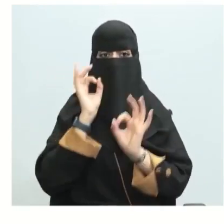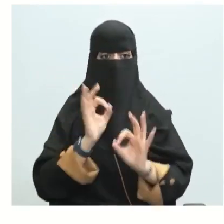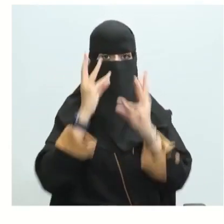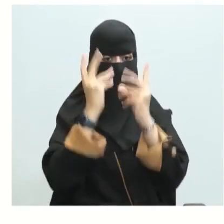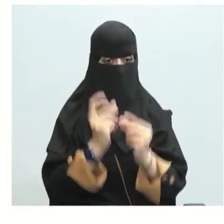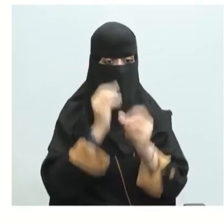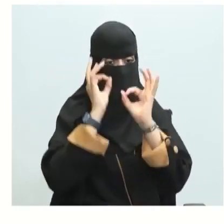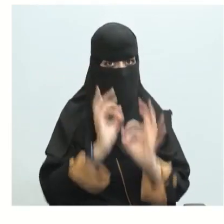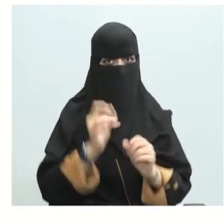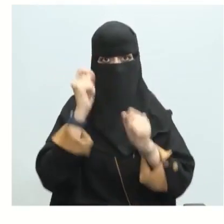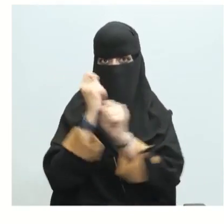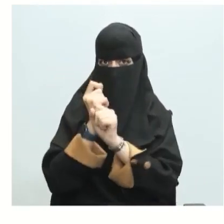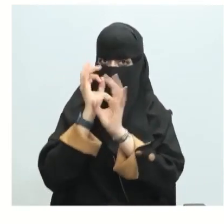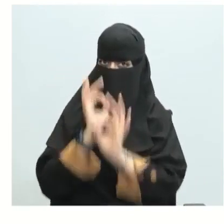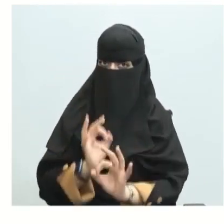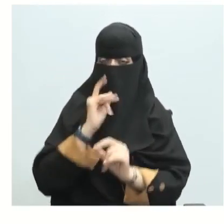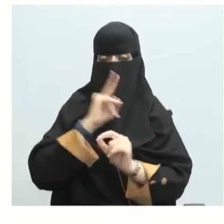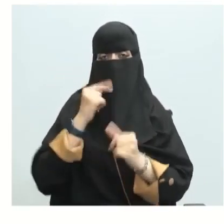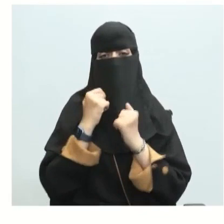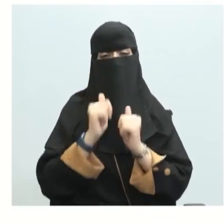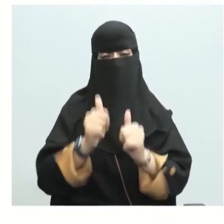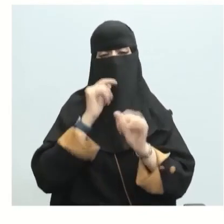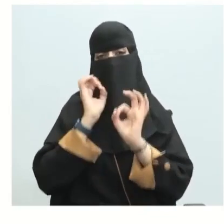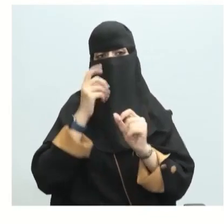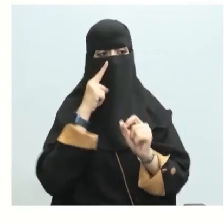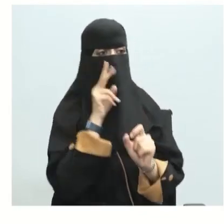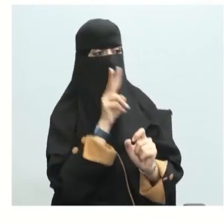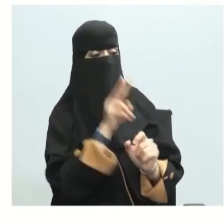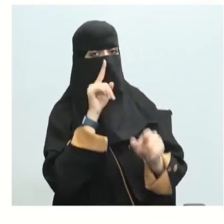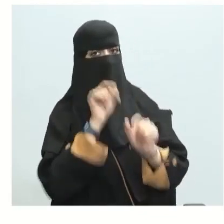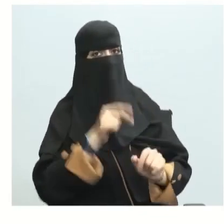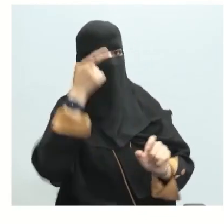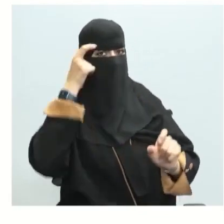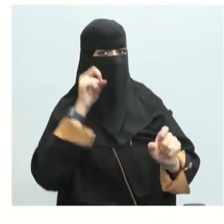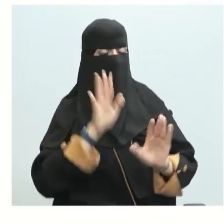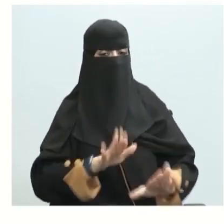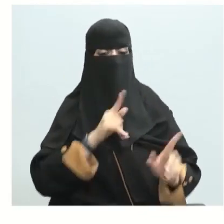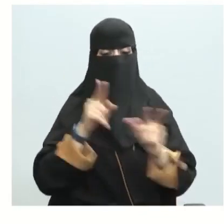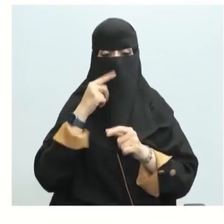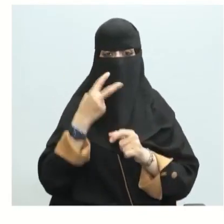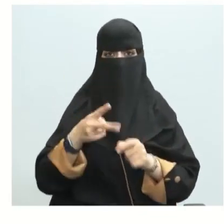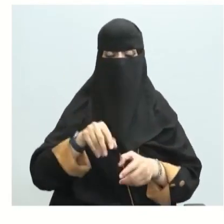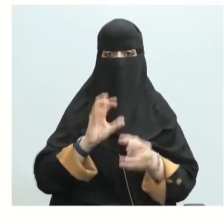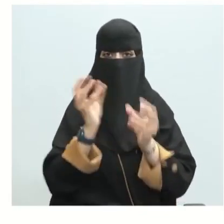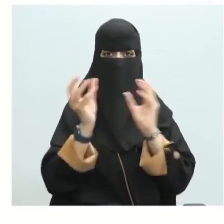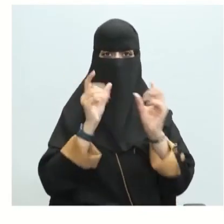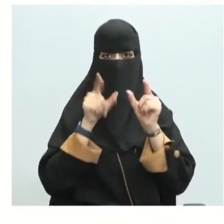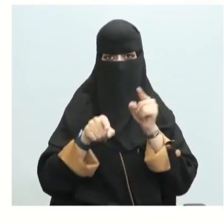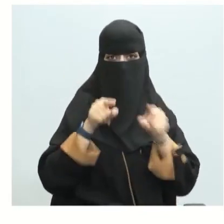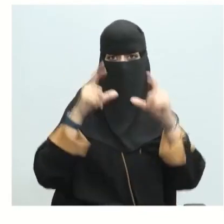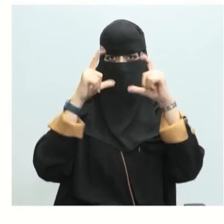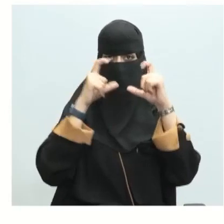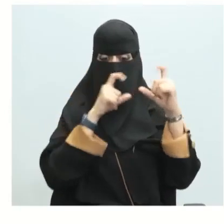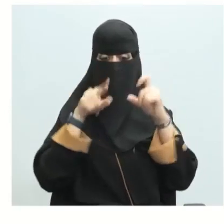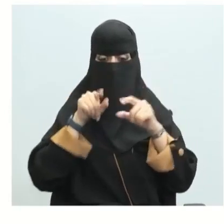عملي لكن سنستطيع حسابها بشكل نظري لدينا مثلا هذا ال هذه الصورتين للالماس والجرافيت لاحظ